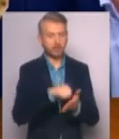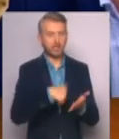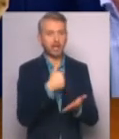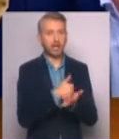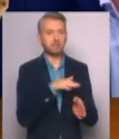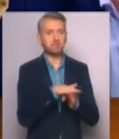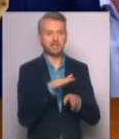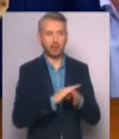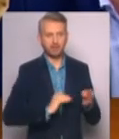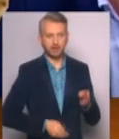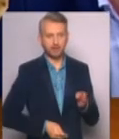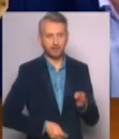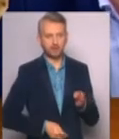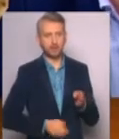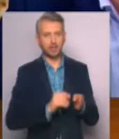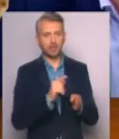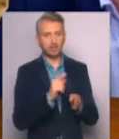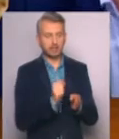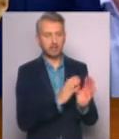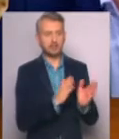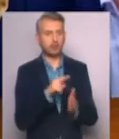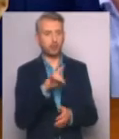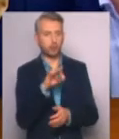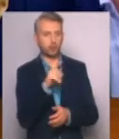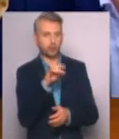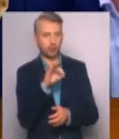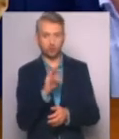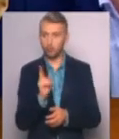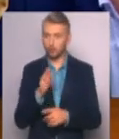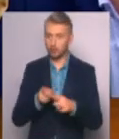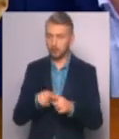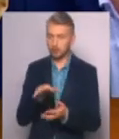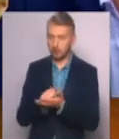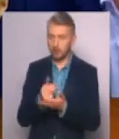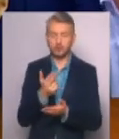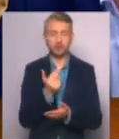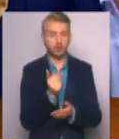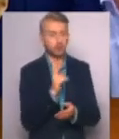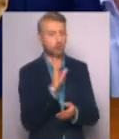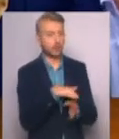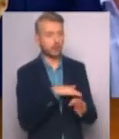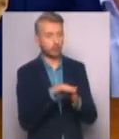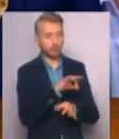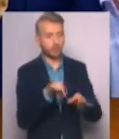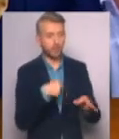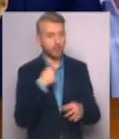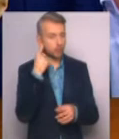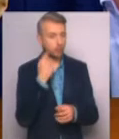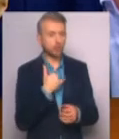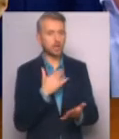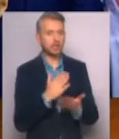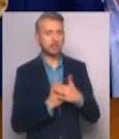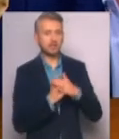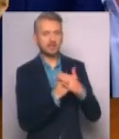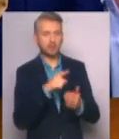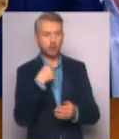генпідрядника за системою ProZorro. Хто буде цим займатися? Так, хто буде реалізовувати проєкт. Я думаю, що у нас є підстави всі